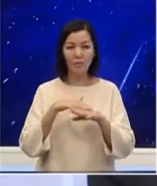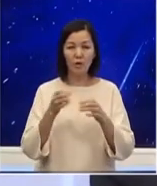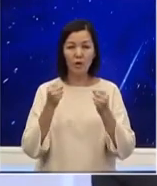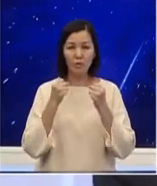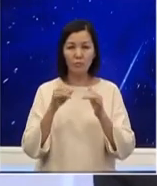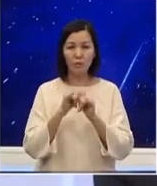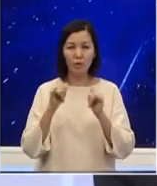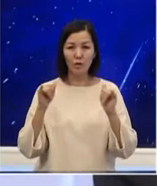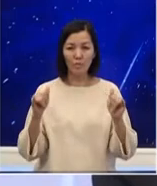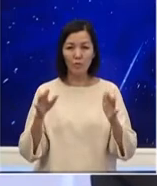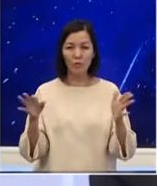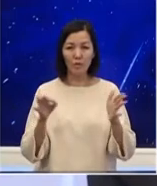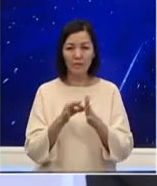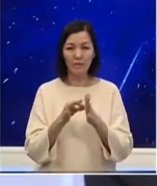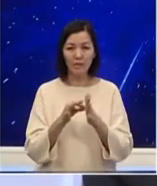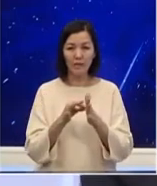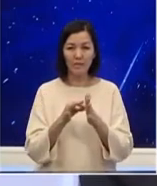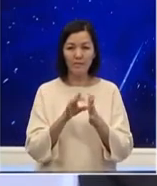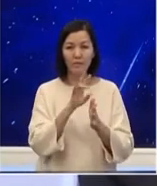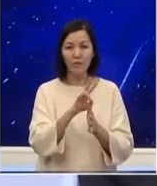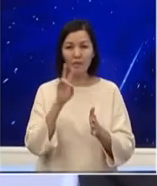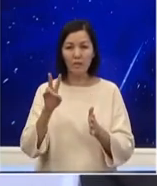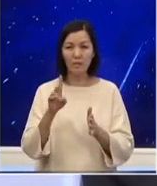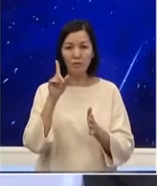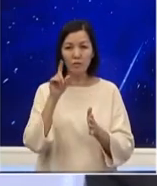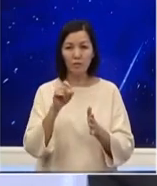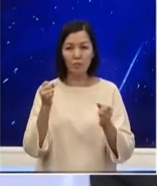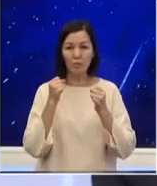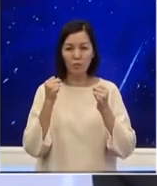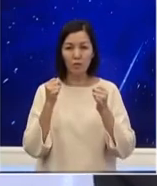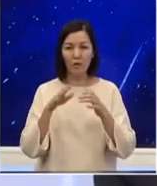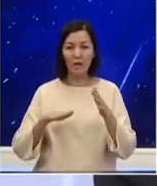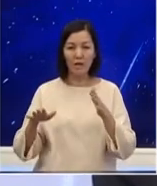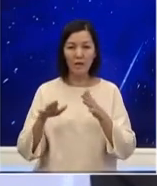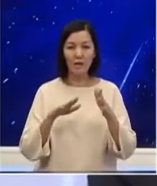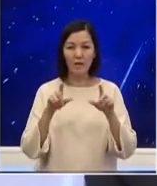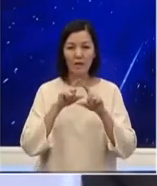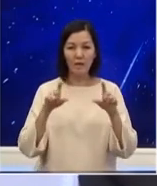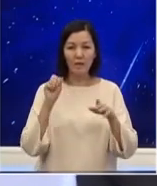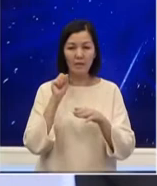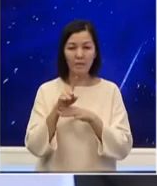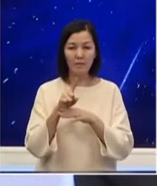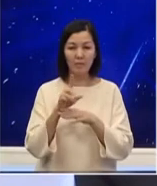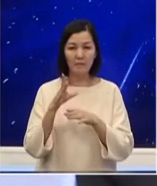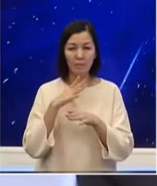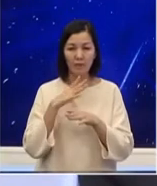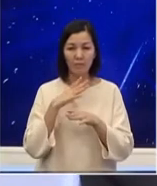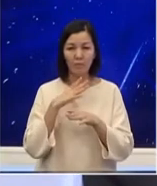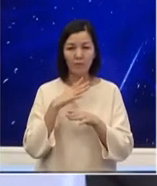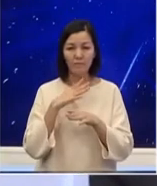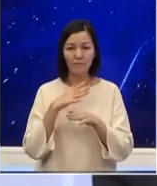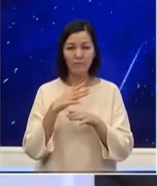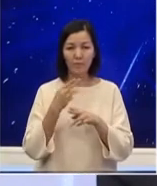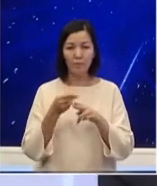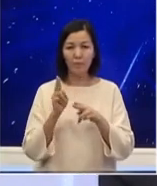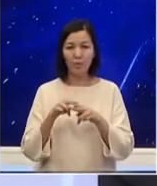даму мақсатында елбасымыздың жаңағы 100 спорт алаңы тапсырмасын берген болатын. Сол аяда бізде